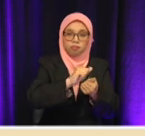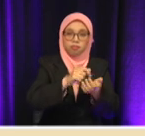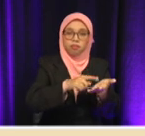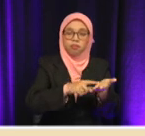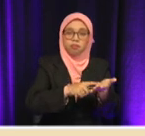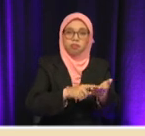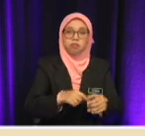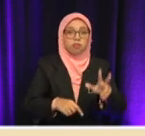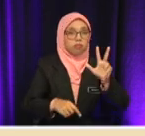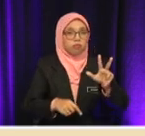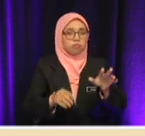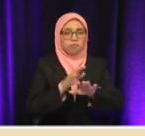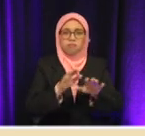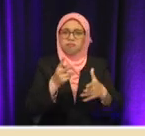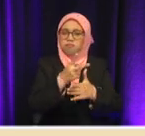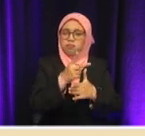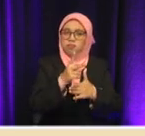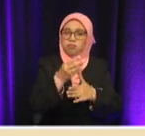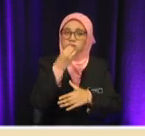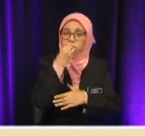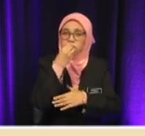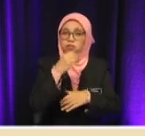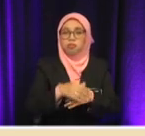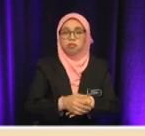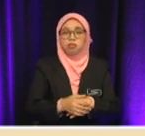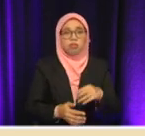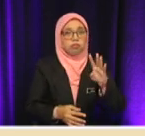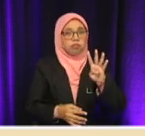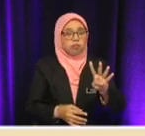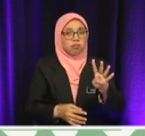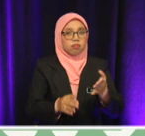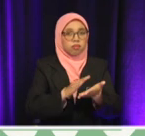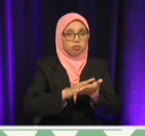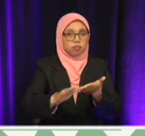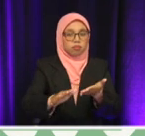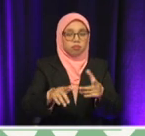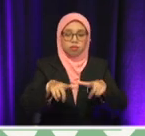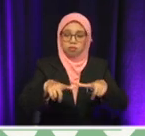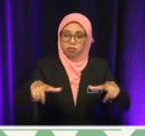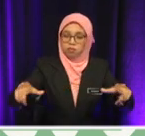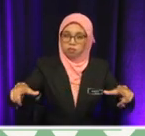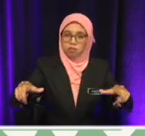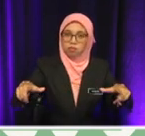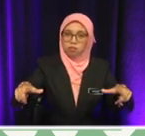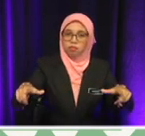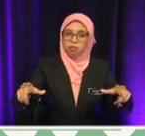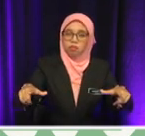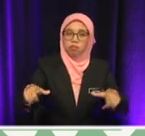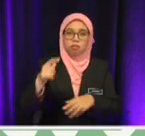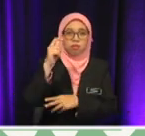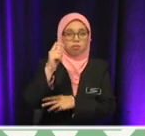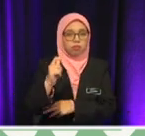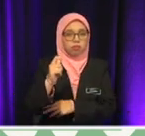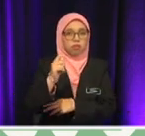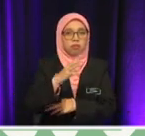serta barangan peribadi antara kanak-kanak. Yang keempat pula, membersihkan lantai dan tandas premis sekurang-kurangnya